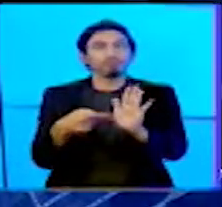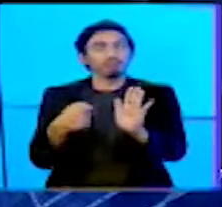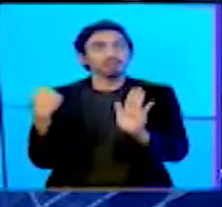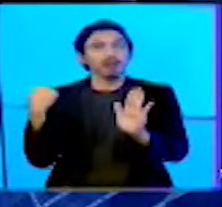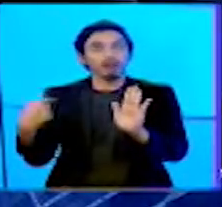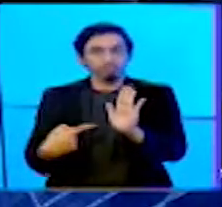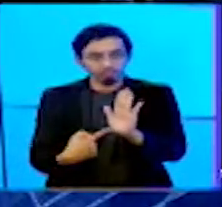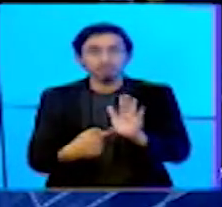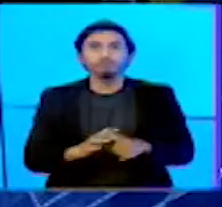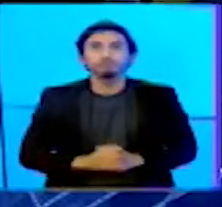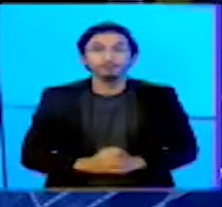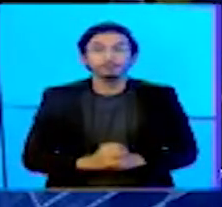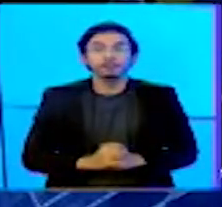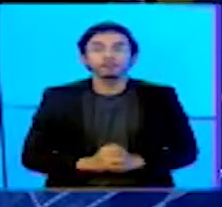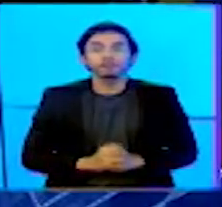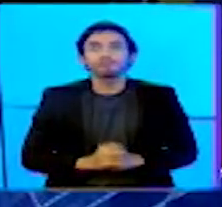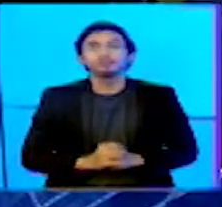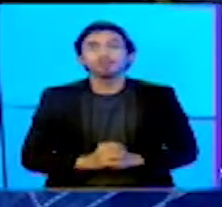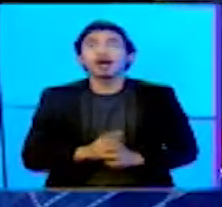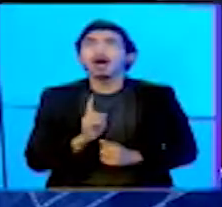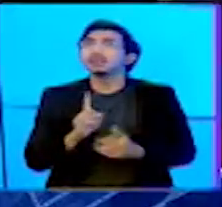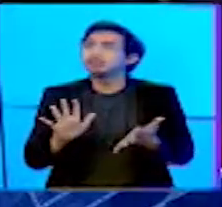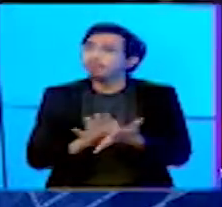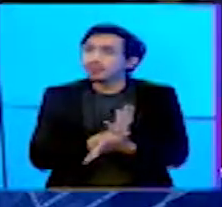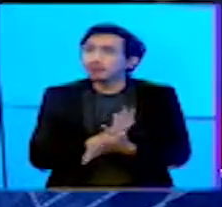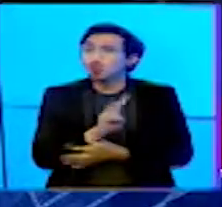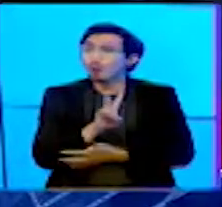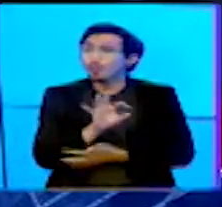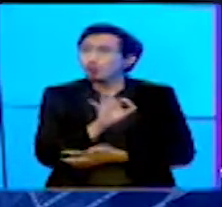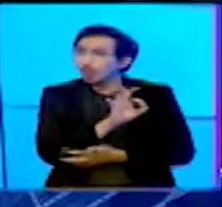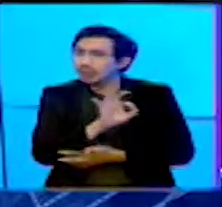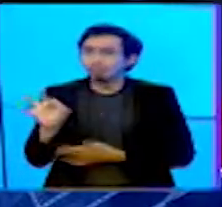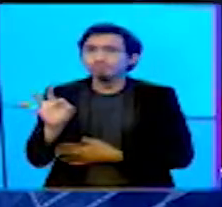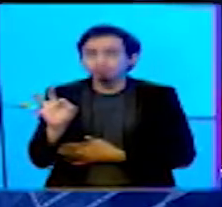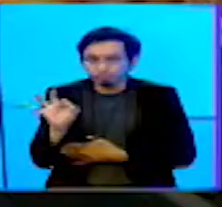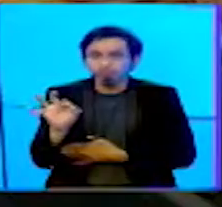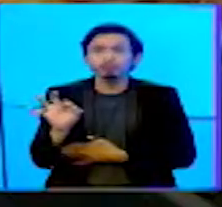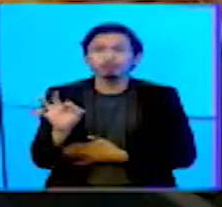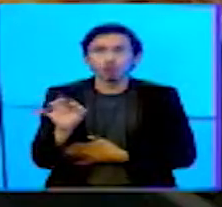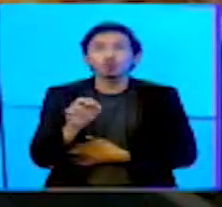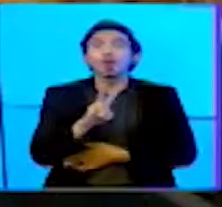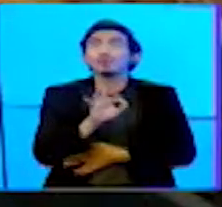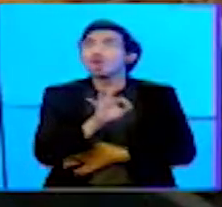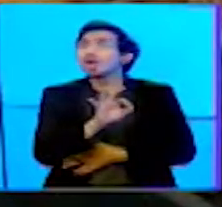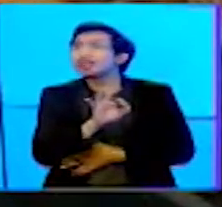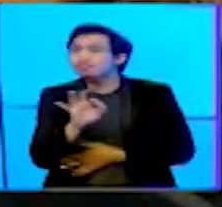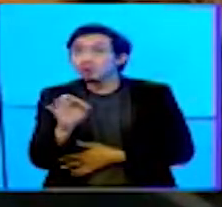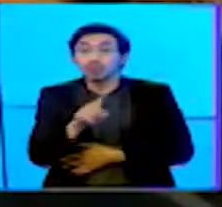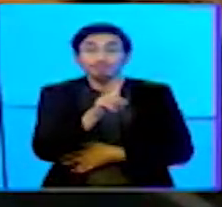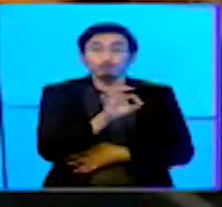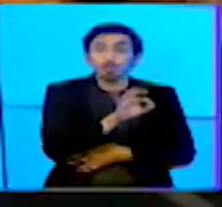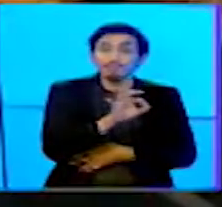memberikan kuota selesai 10.000 dan 10.000 untuk luar Saudi setelah masuk Indonesia